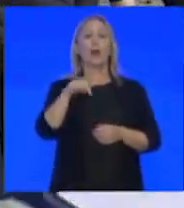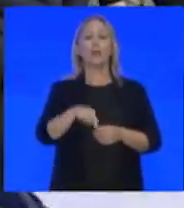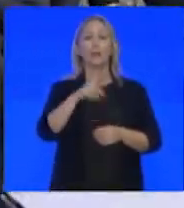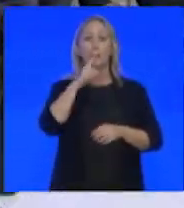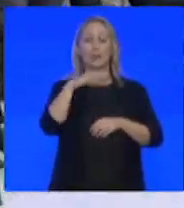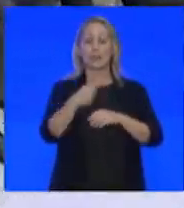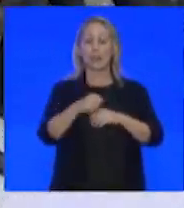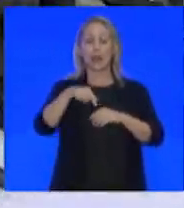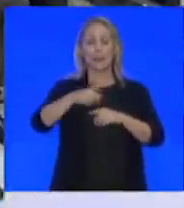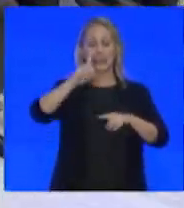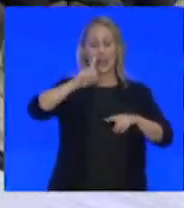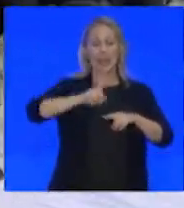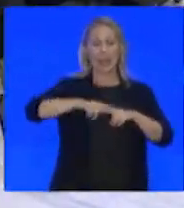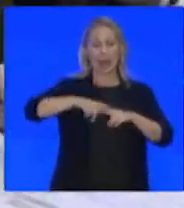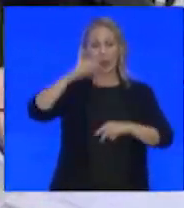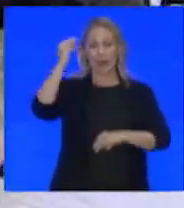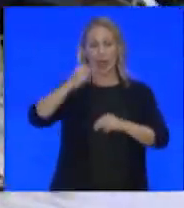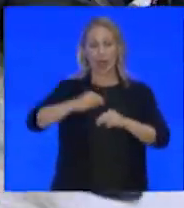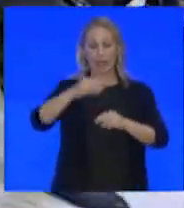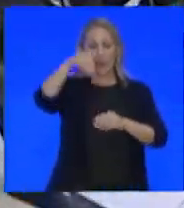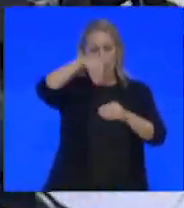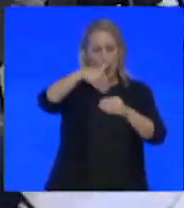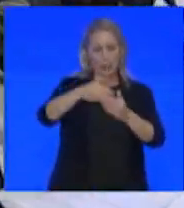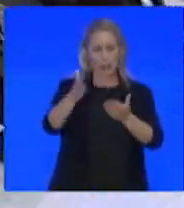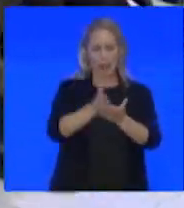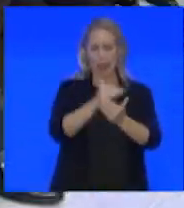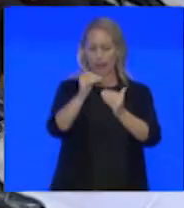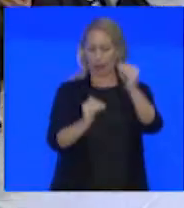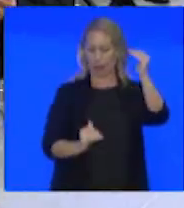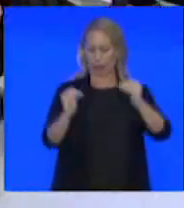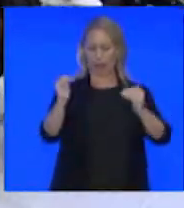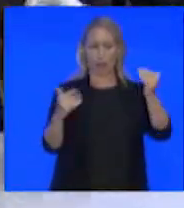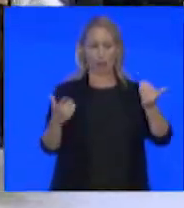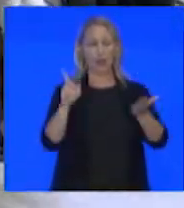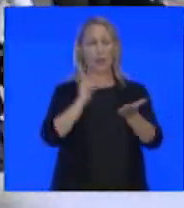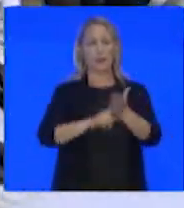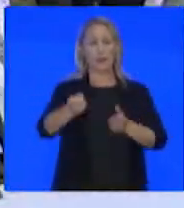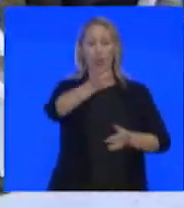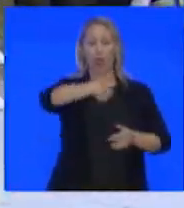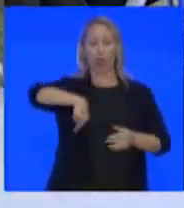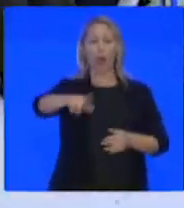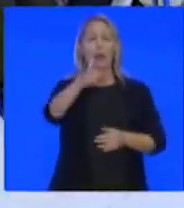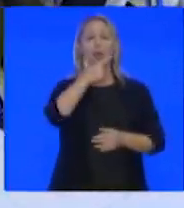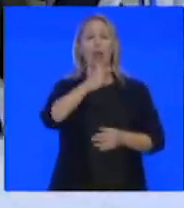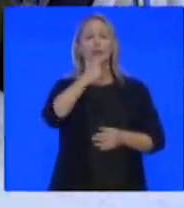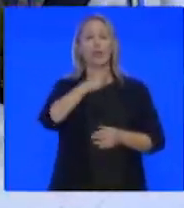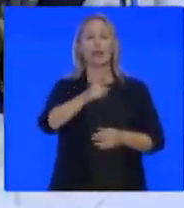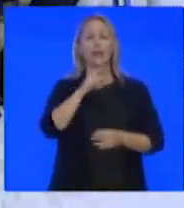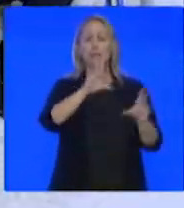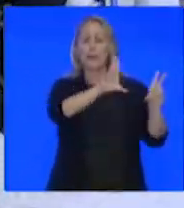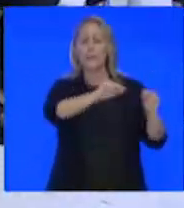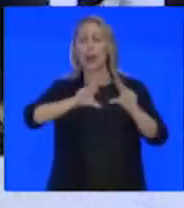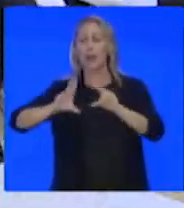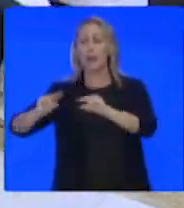ρήγματα που χωρίζουν την Ελλάδα σε προνομιούχους και μη. Οι ίσες ευκαιρίες για πρόοδο στη ζωή